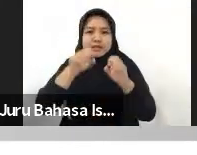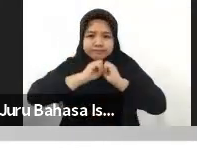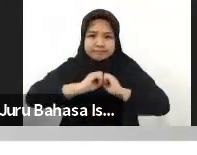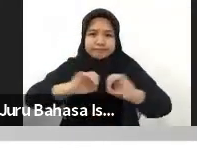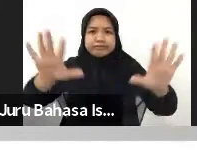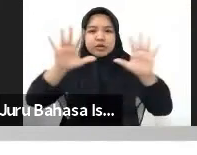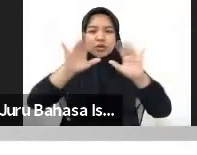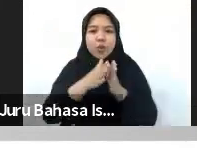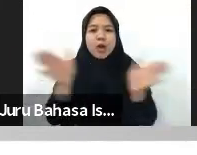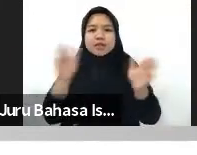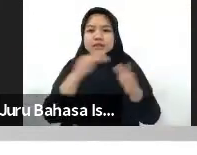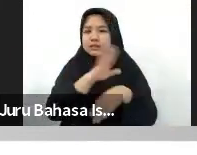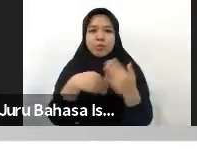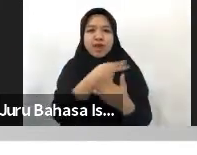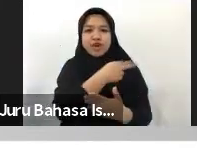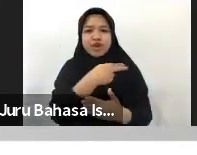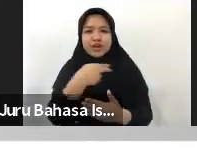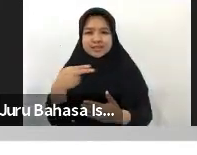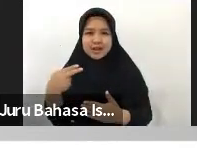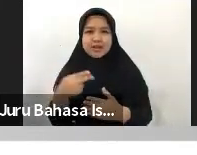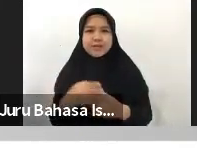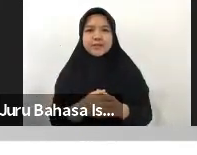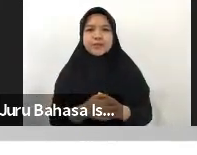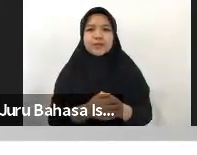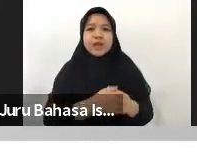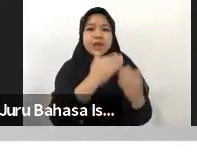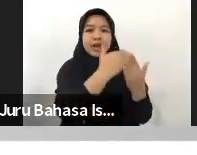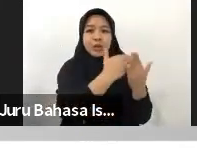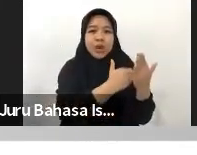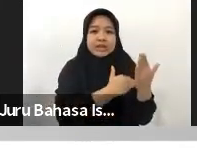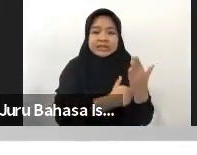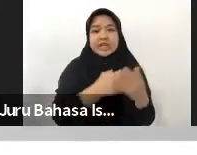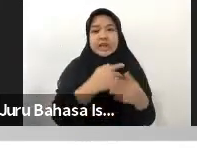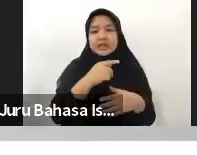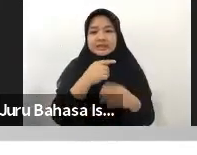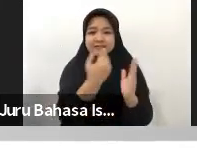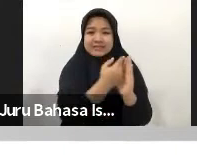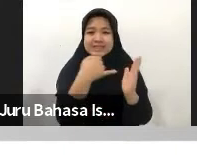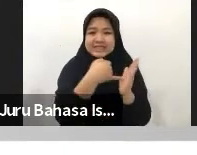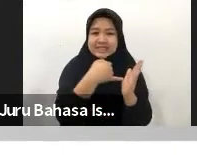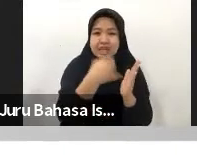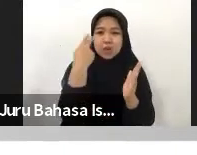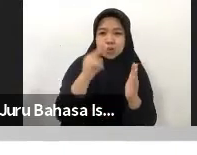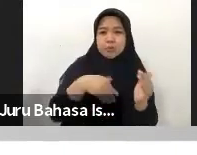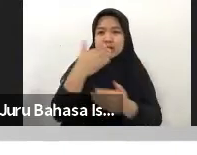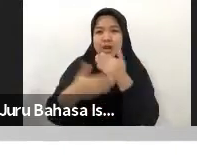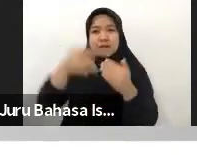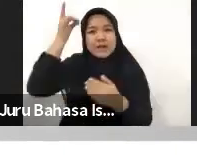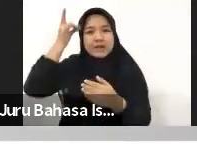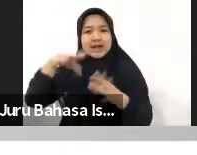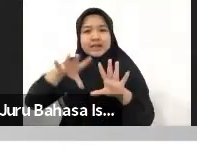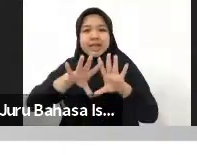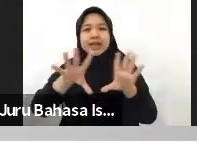luas ke seluruh Indonesia. Kemudian regulasi yang menginstruksikan penerapan desa inklusi. Jadi